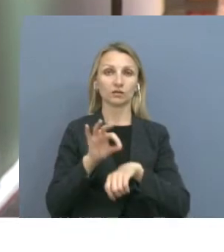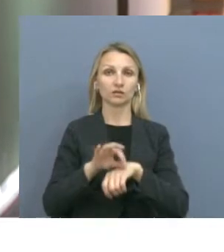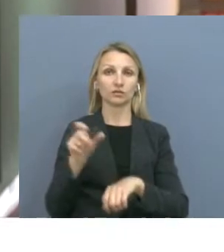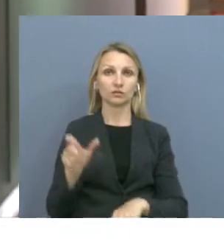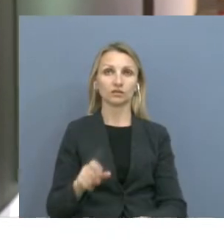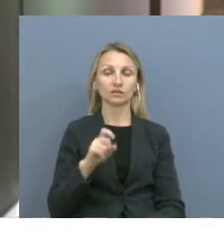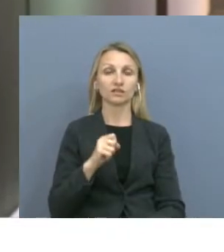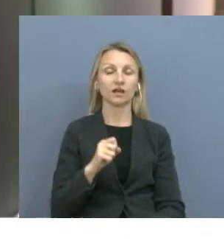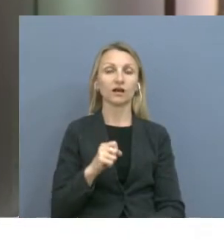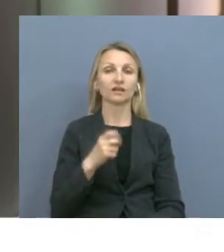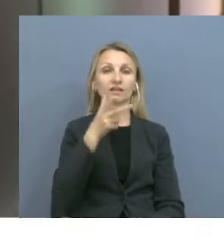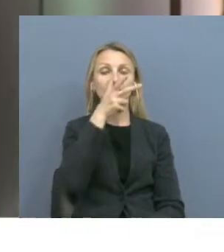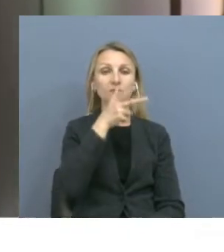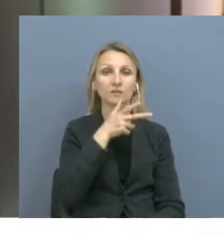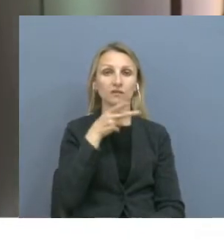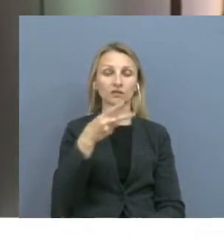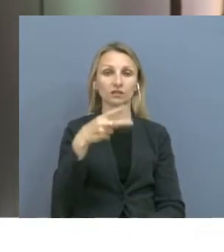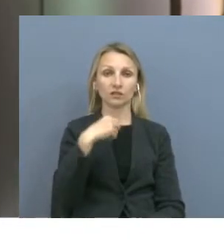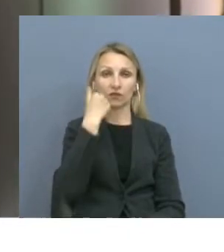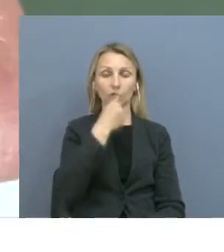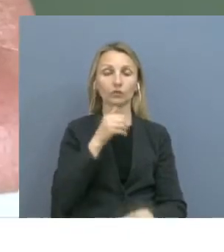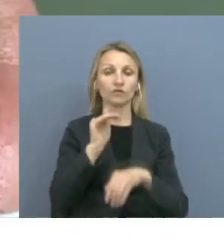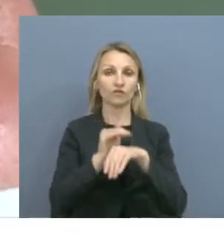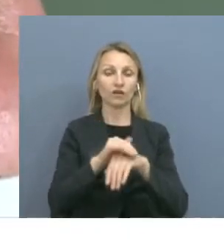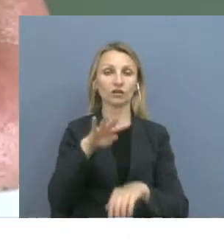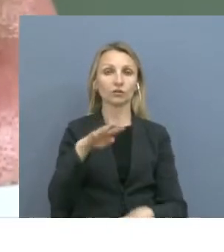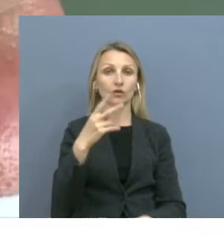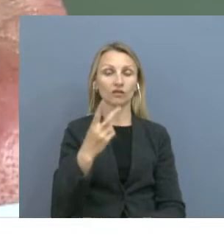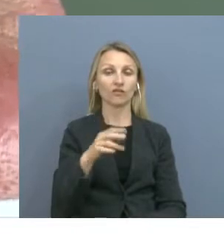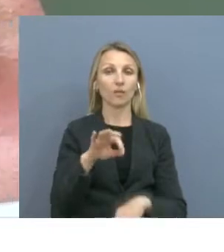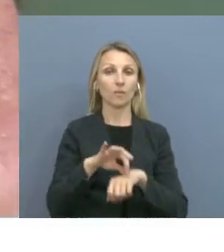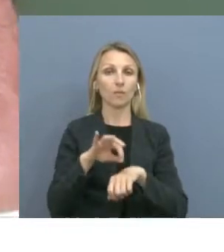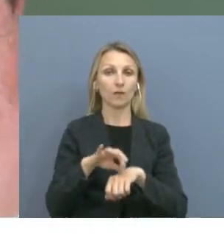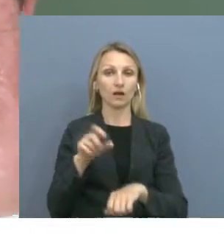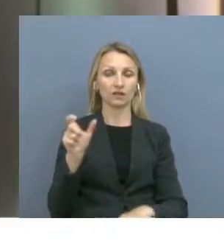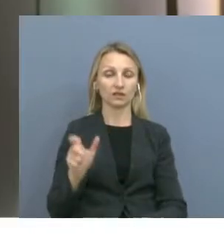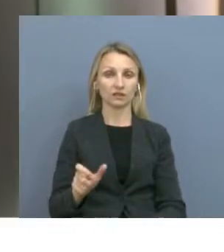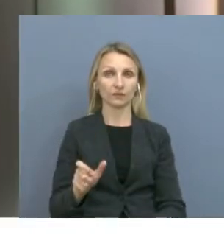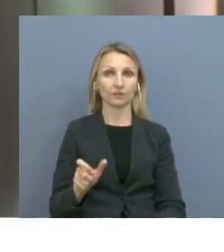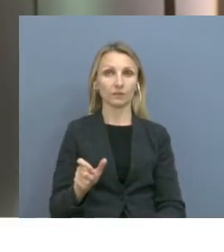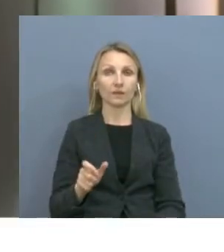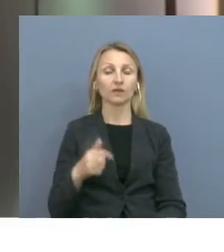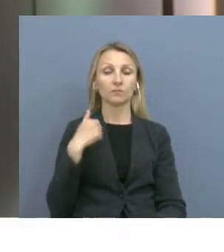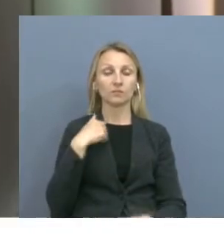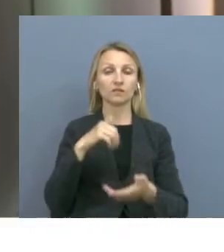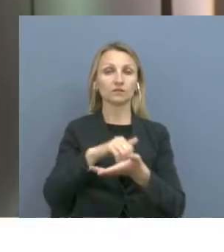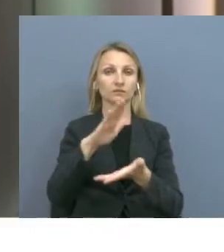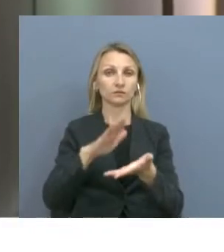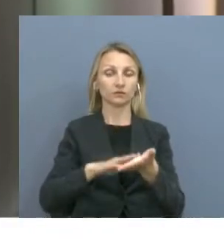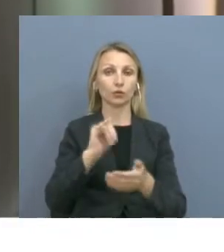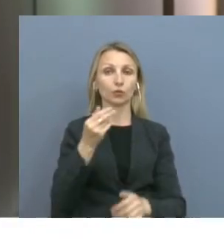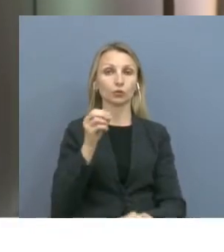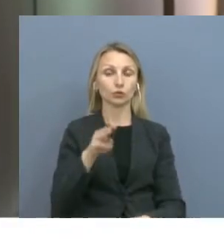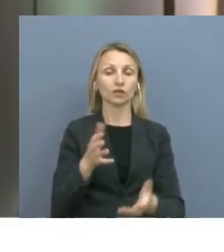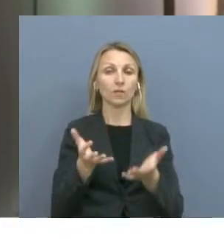квартал 2020 года выявлено было 42 больных. Все они, выявленные больные, берутся на учет и получают